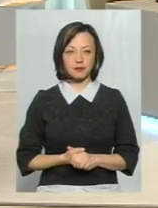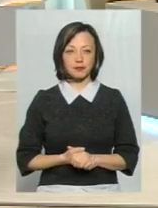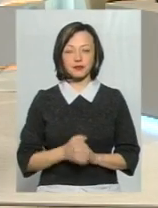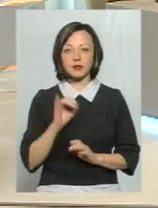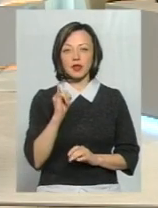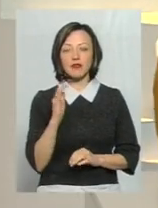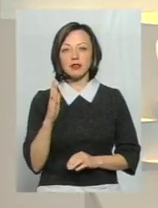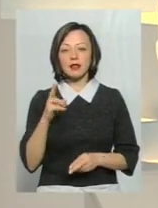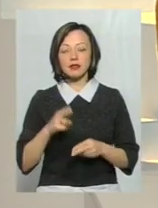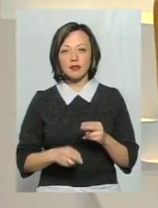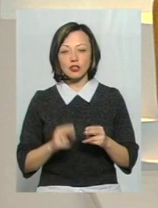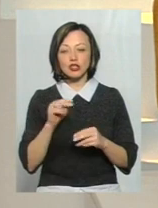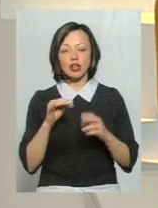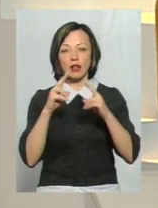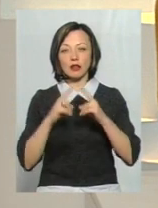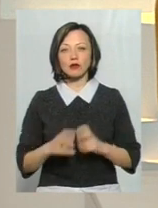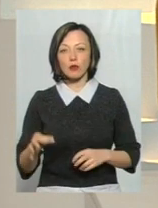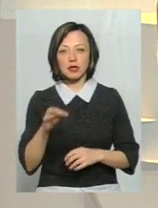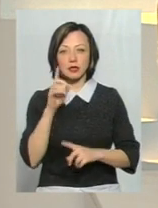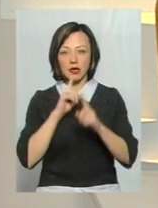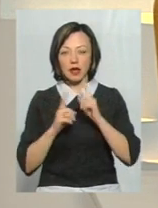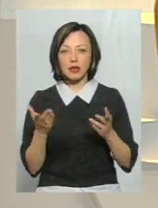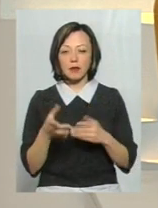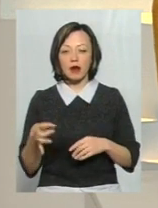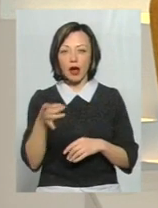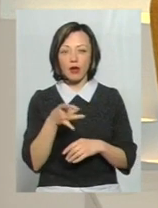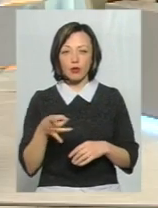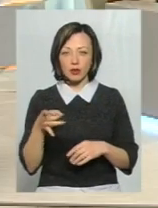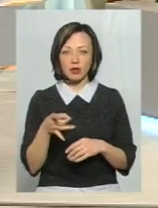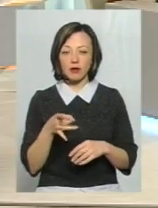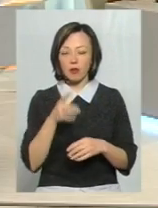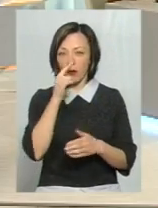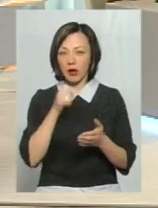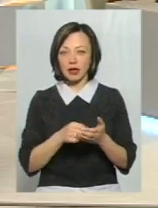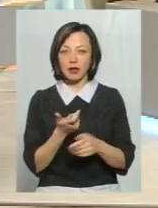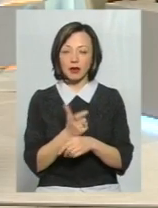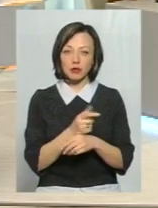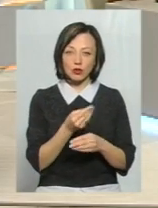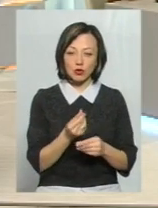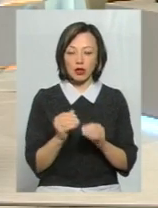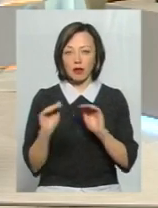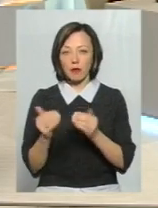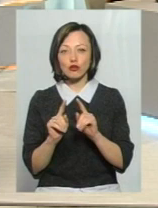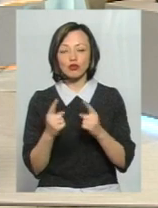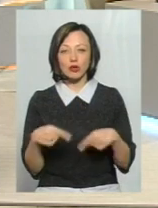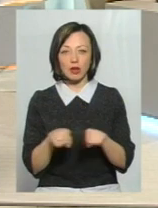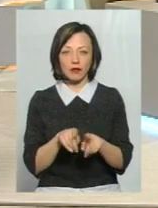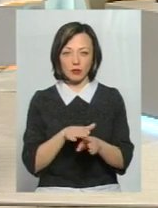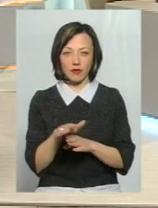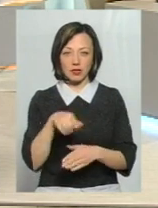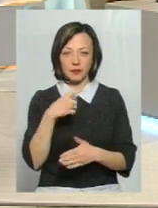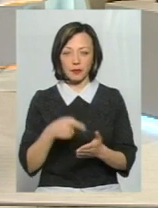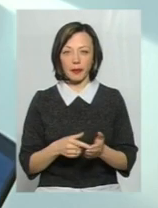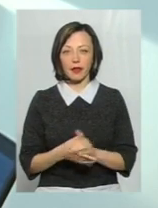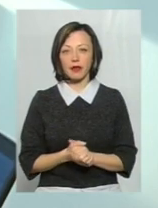і на завершення, чи аналізували в обласній раді, яким районам дістається найбільше коштів, а яким найменше, і чому саме так відбувається? Я хотів